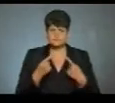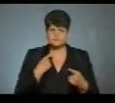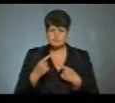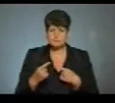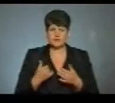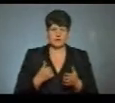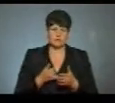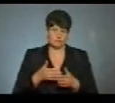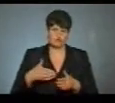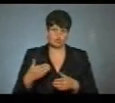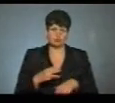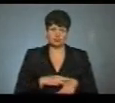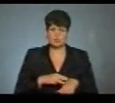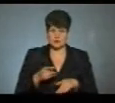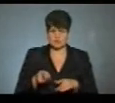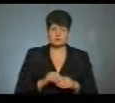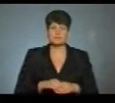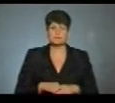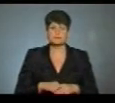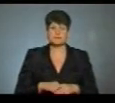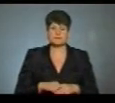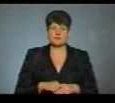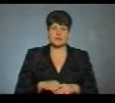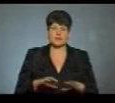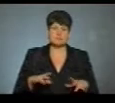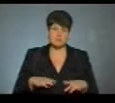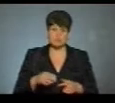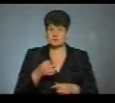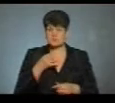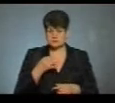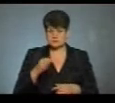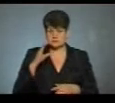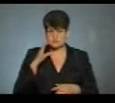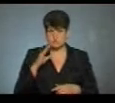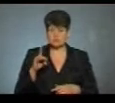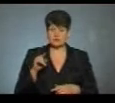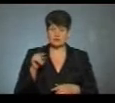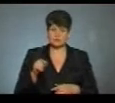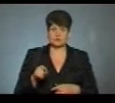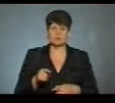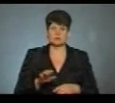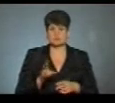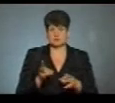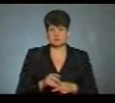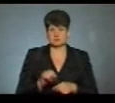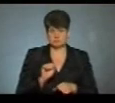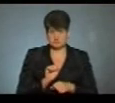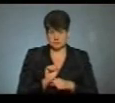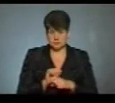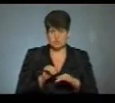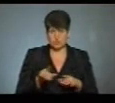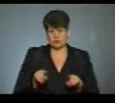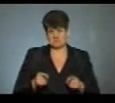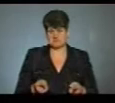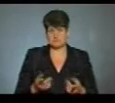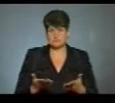працівників поліції, погрожуючи фізичної розправи. Інспектор попередили чоловіка про те, що якщо він не припинить протиправні дії, його буде